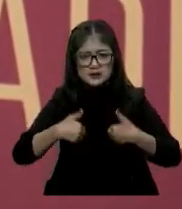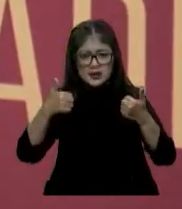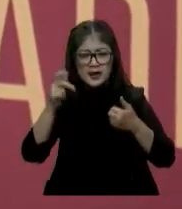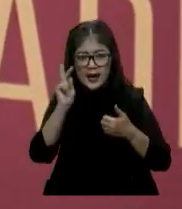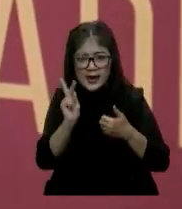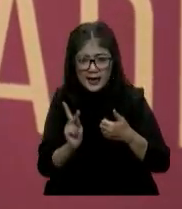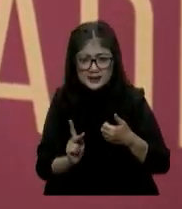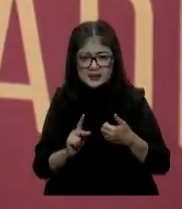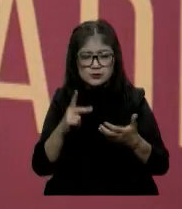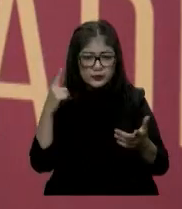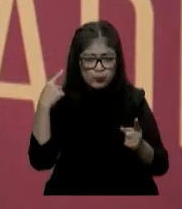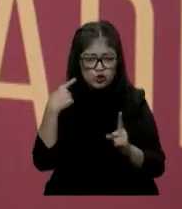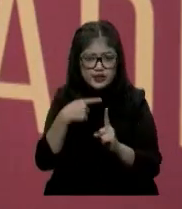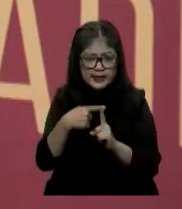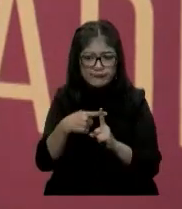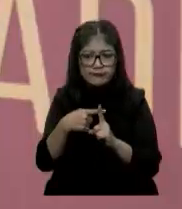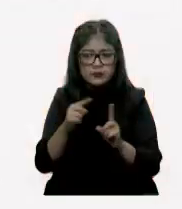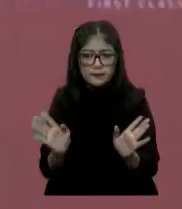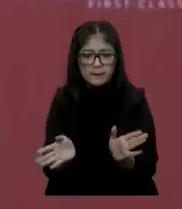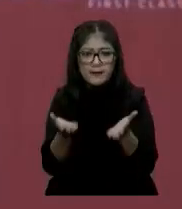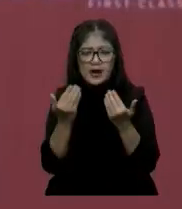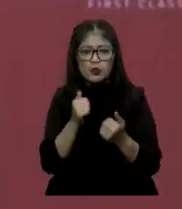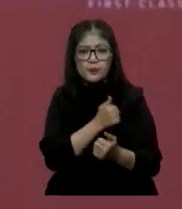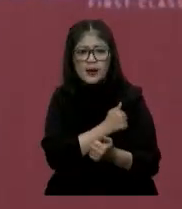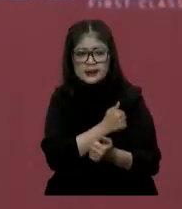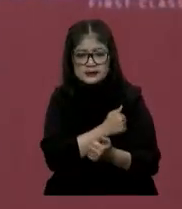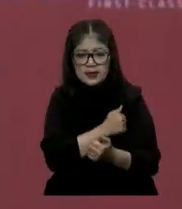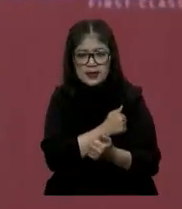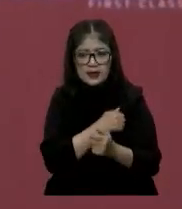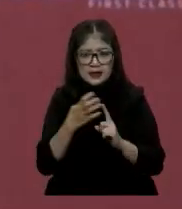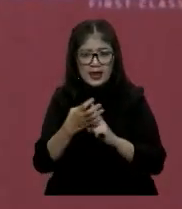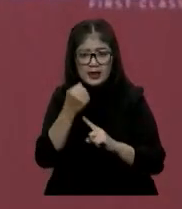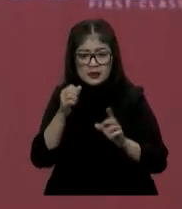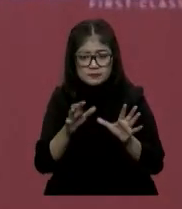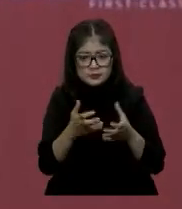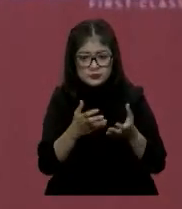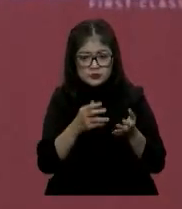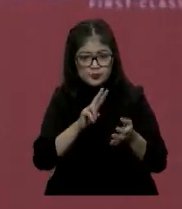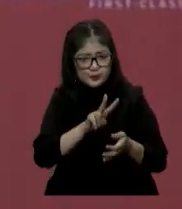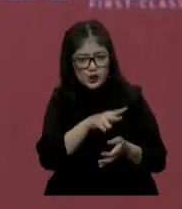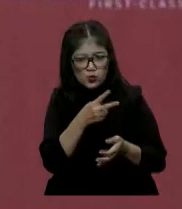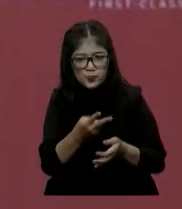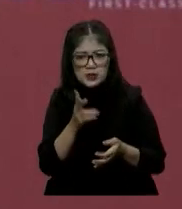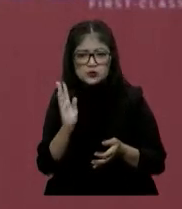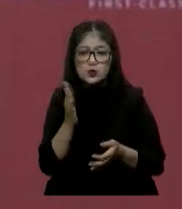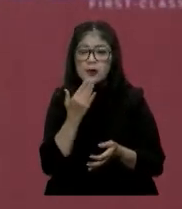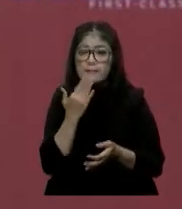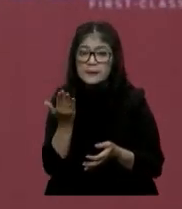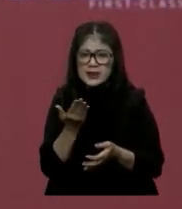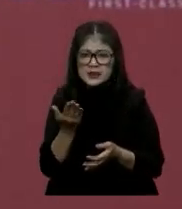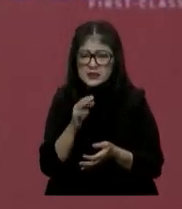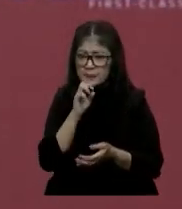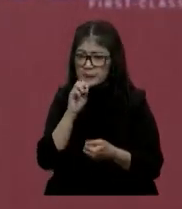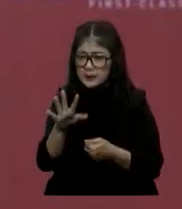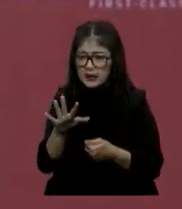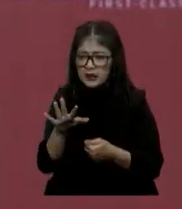lebih positif dan membangun bangsa tentunya. Target market kita sudah mulai bergeser, jadi yang tadinya rata-rata kita bilang untuk kelas yang